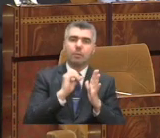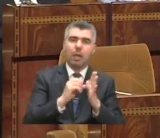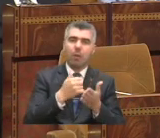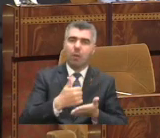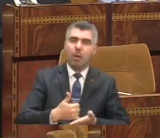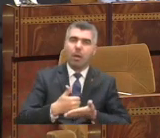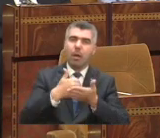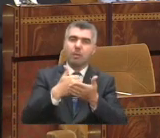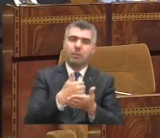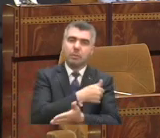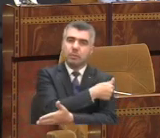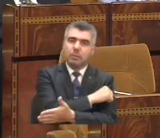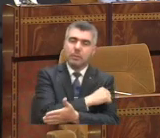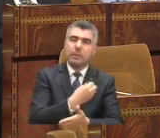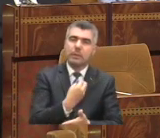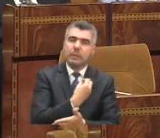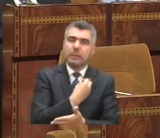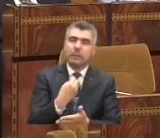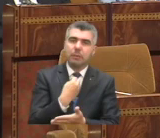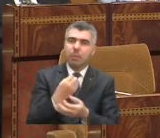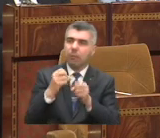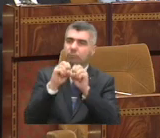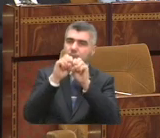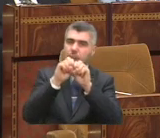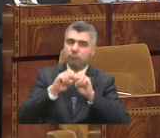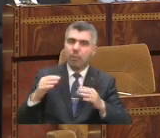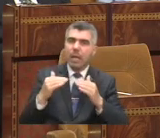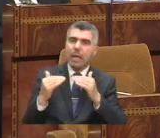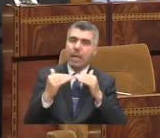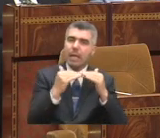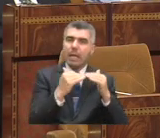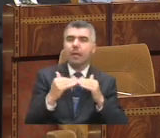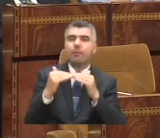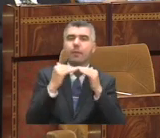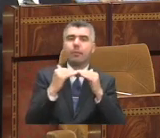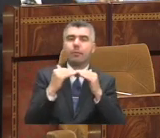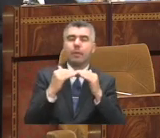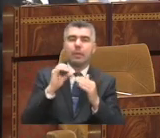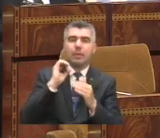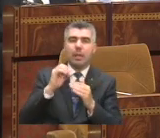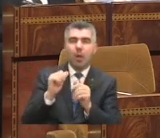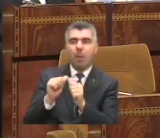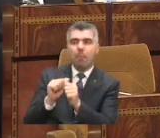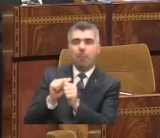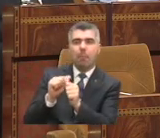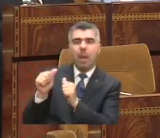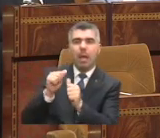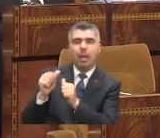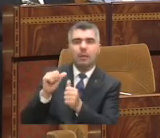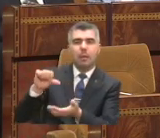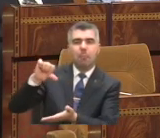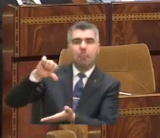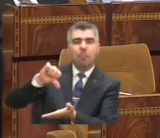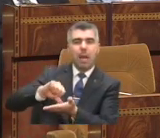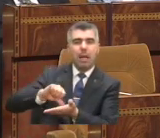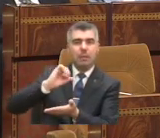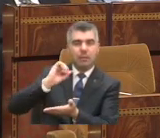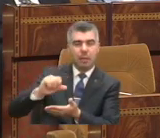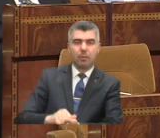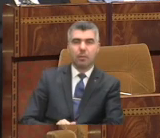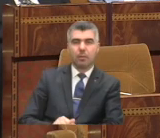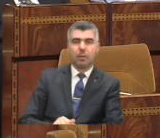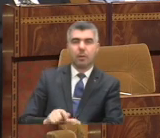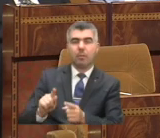الصحية والتمريضية، وأن توزع بشكل عادل خصوصا في المناطق البعيدة عن المركز، وخاصة